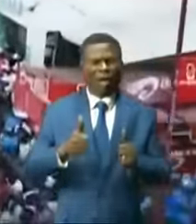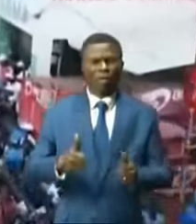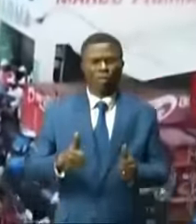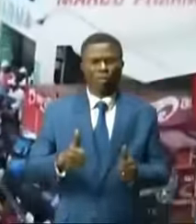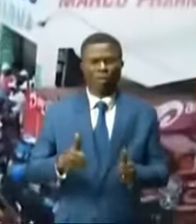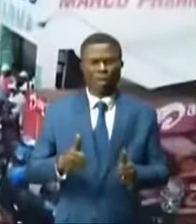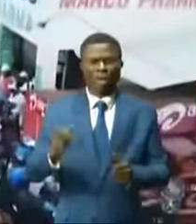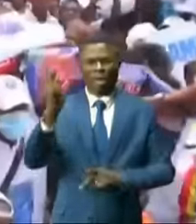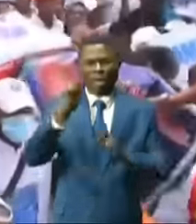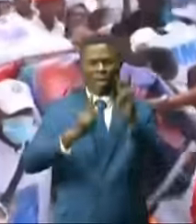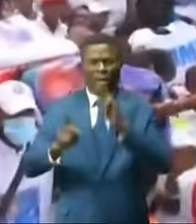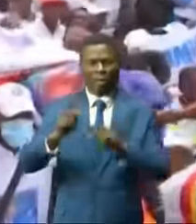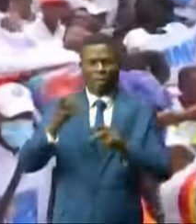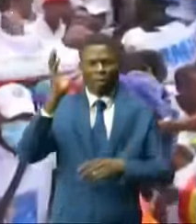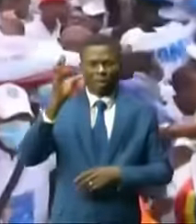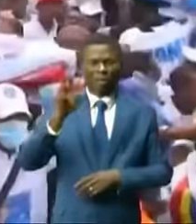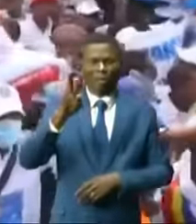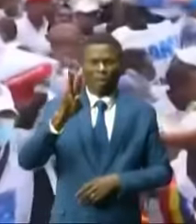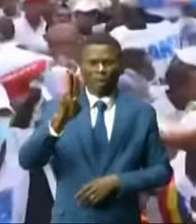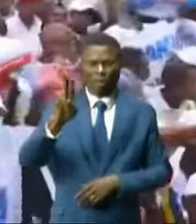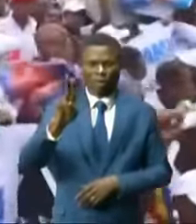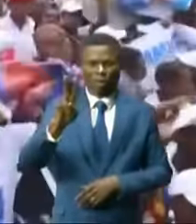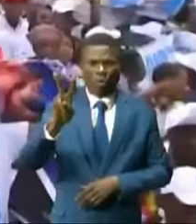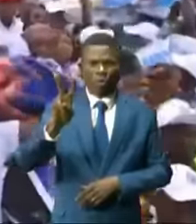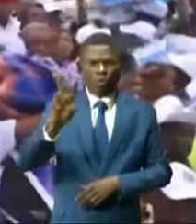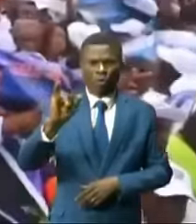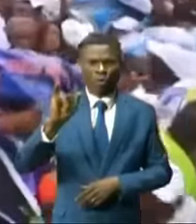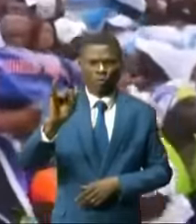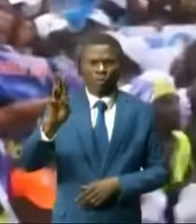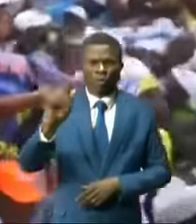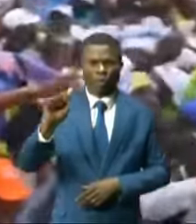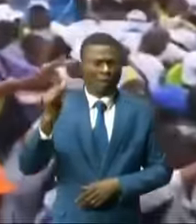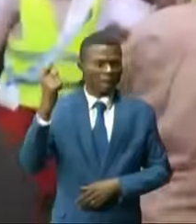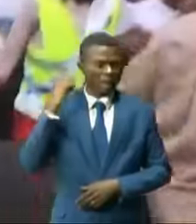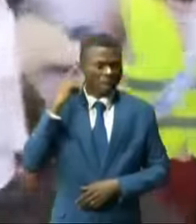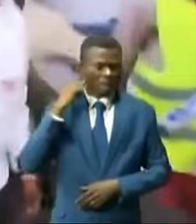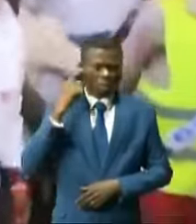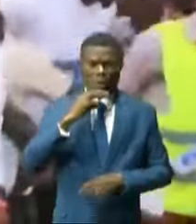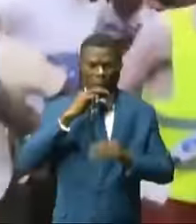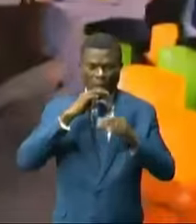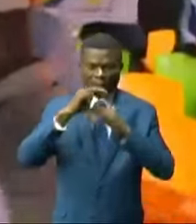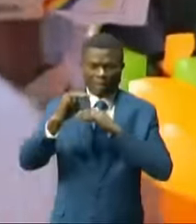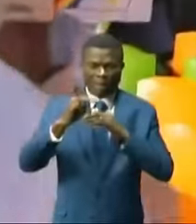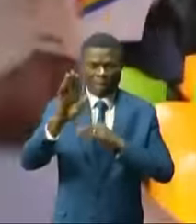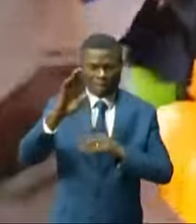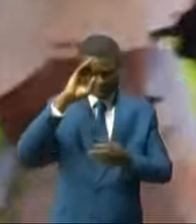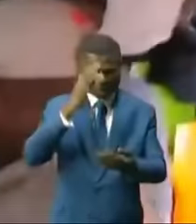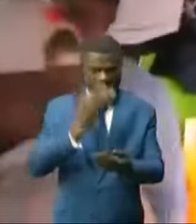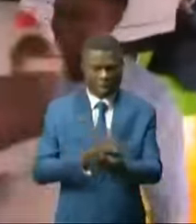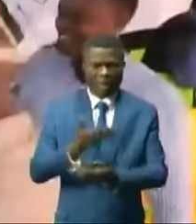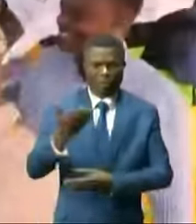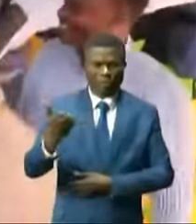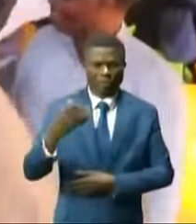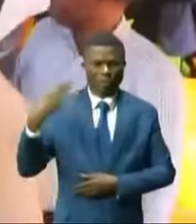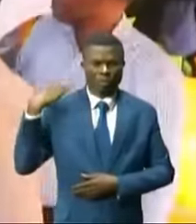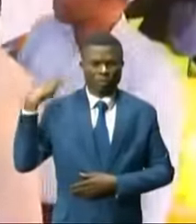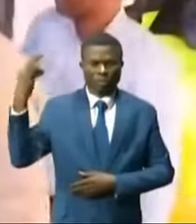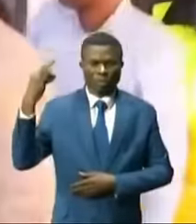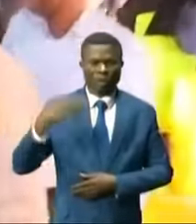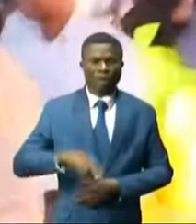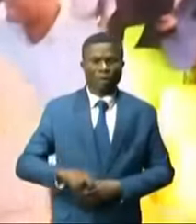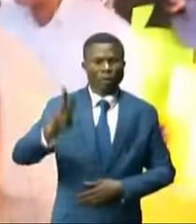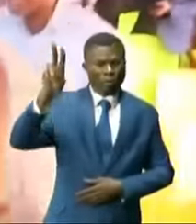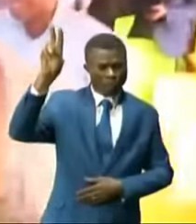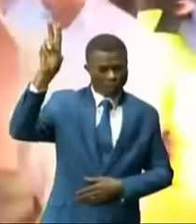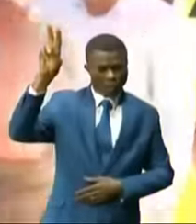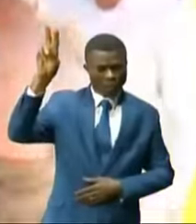par la population d'Ouvira, venue écouter le message du fils du terroir. Candidat de l'UDPS à